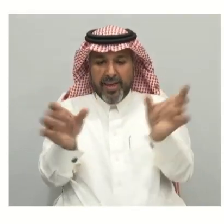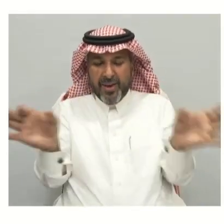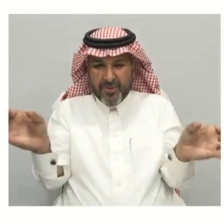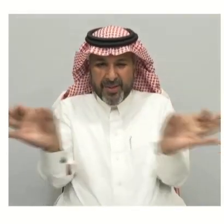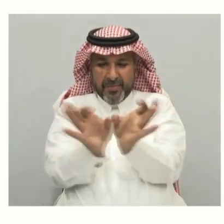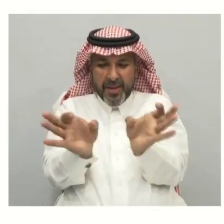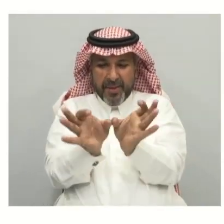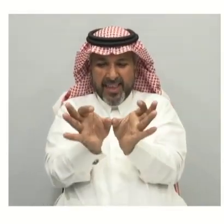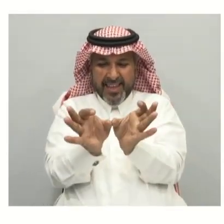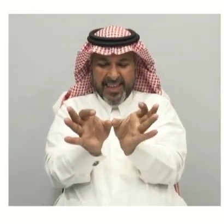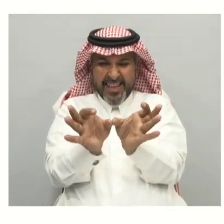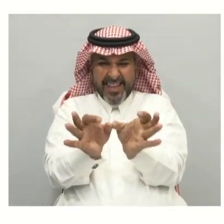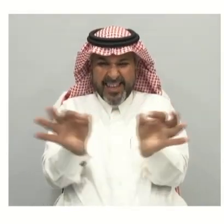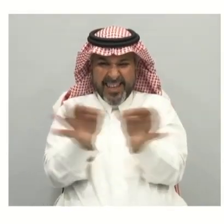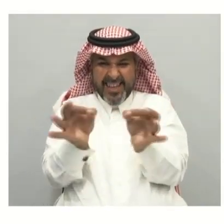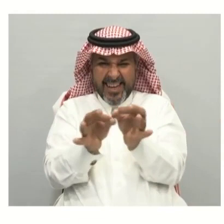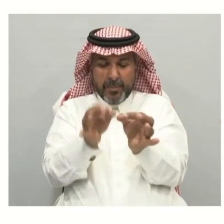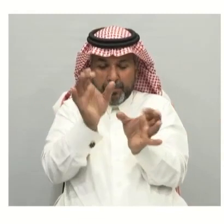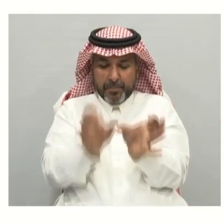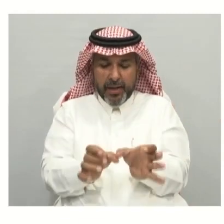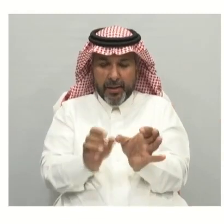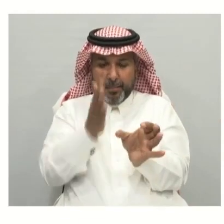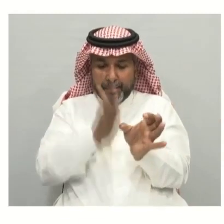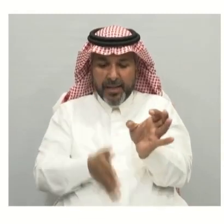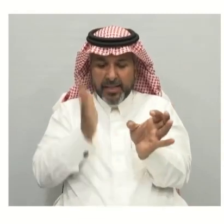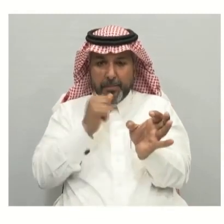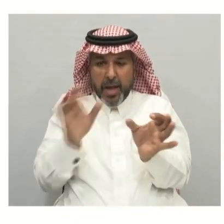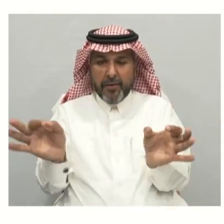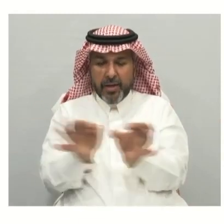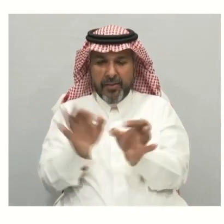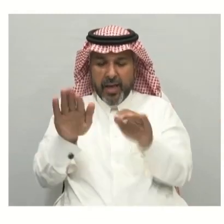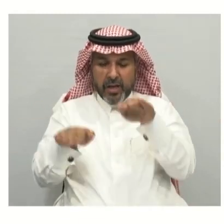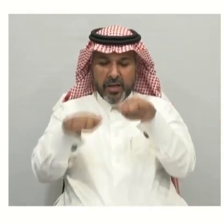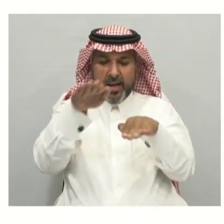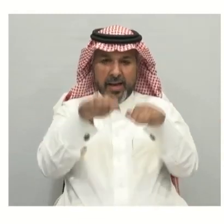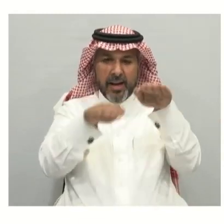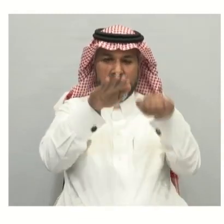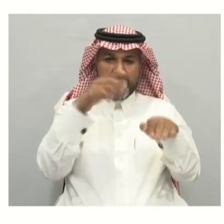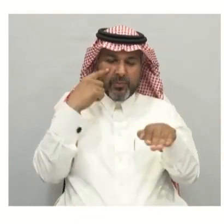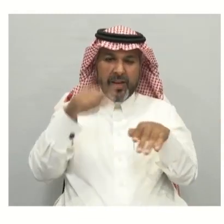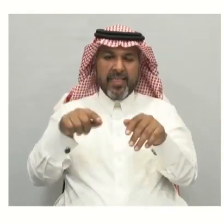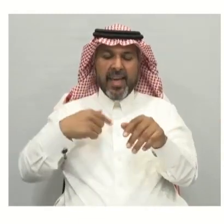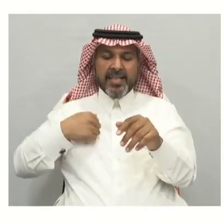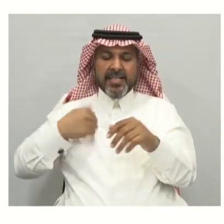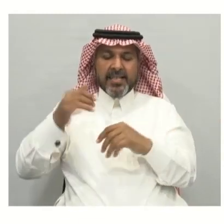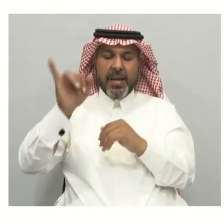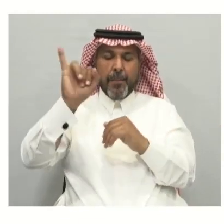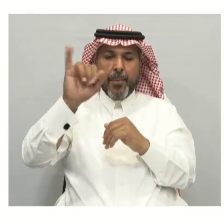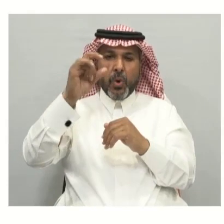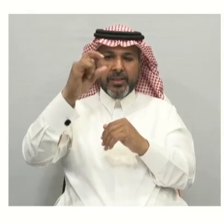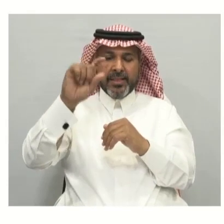من الاعمده البيانيه يسمى المدرج التكراري تستعمل فيه الاعمده لتمثيل تكرارات البيانات